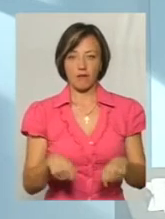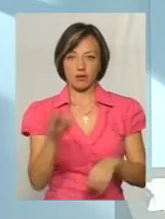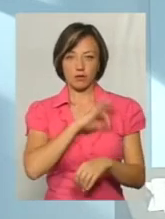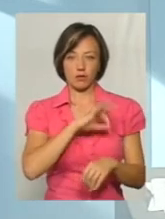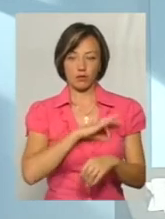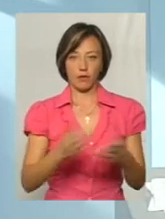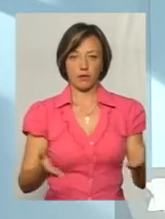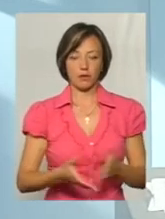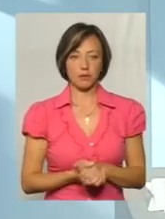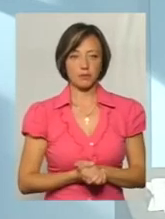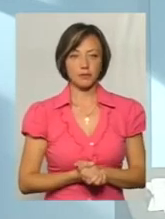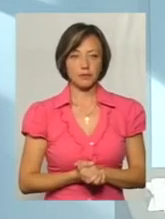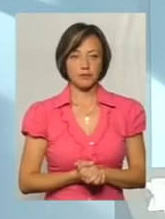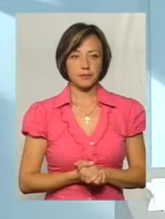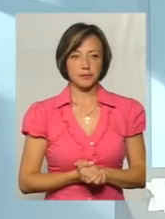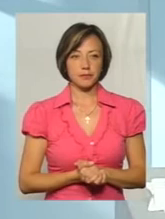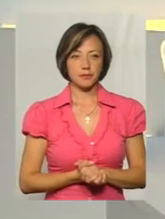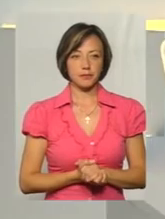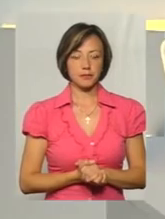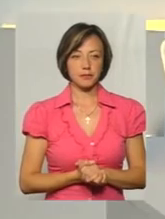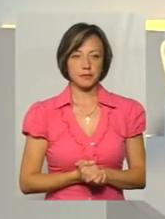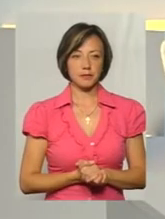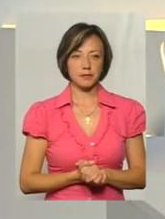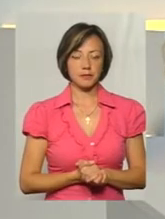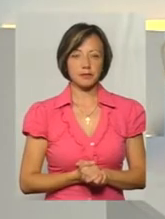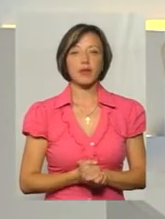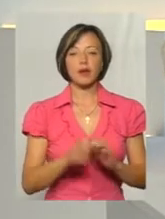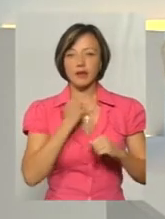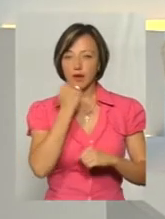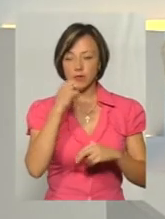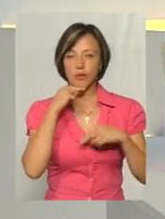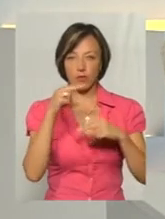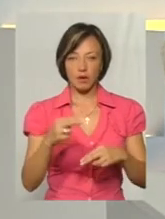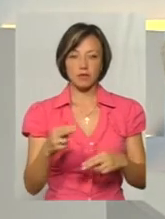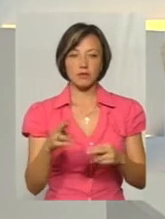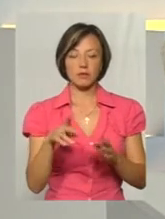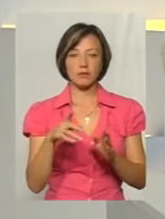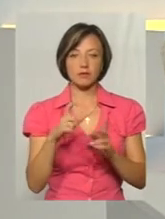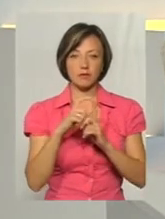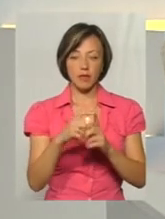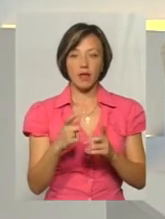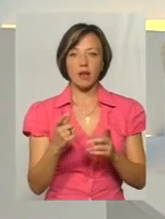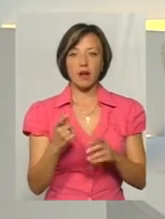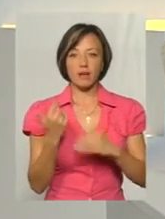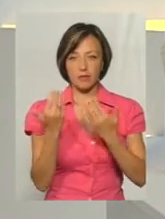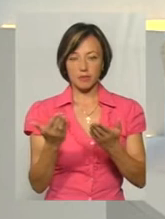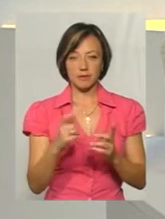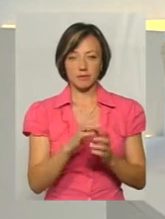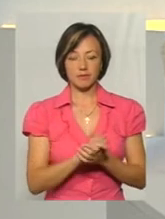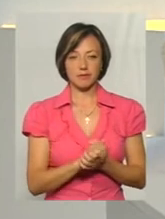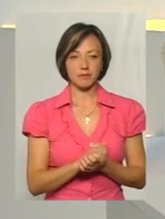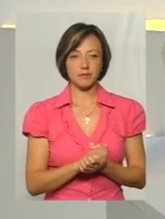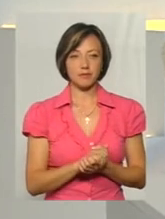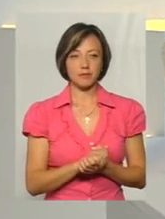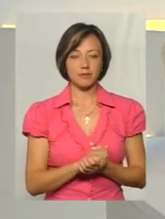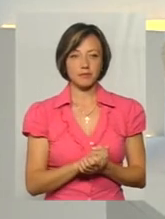пораду. Ми зрозуміли ваше питання. Дякуємо за вашу увагу. І, пане Михайло, адресую вам.